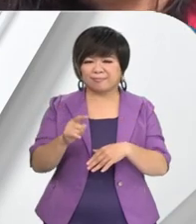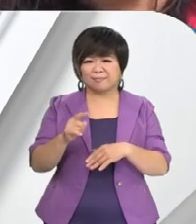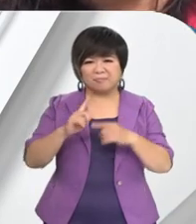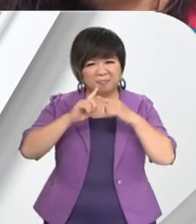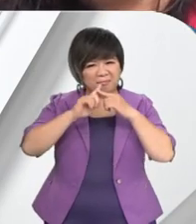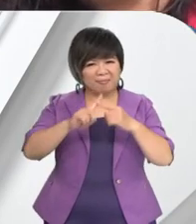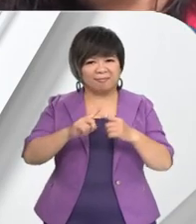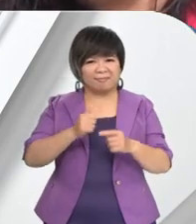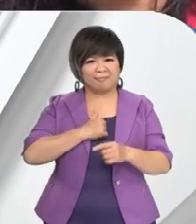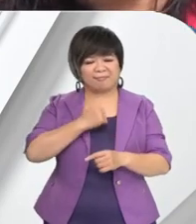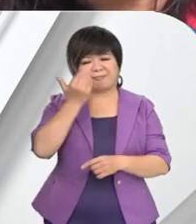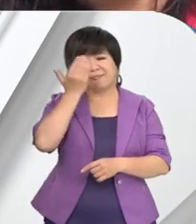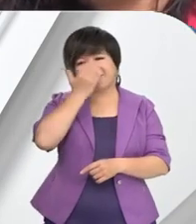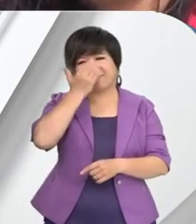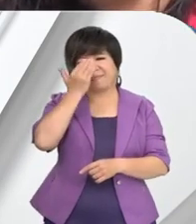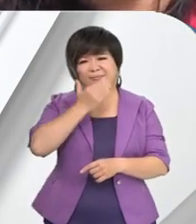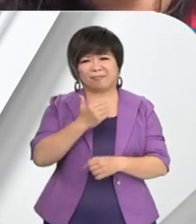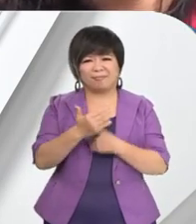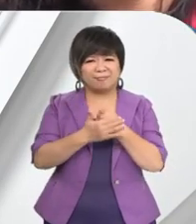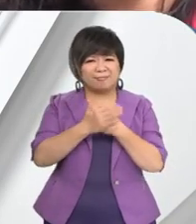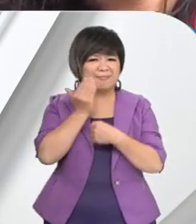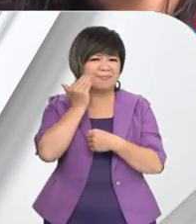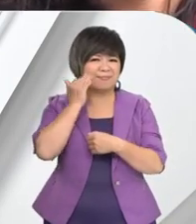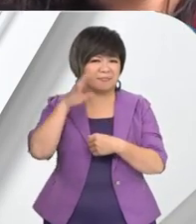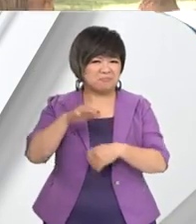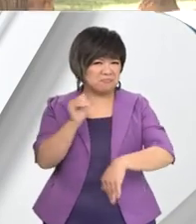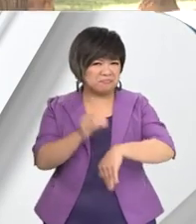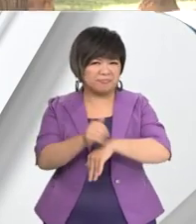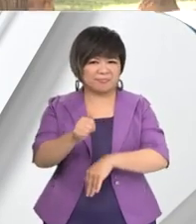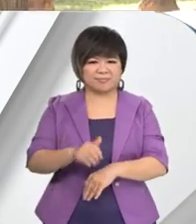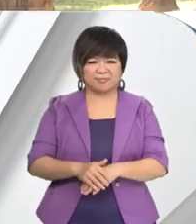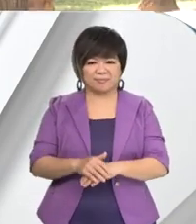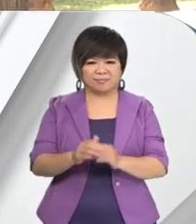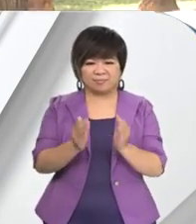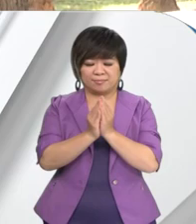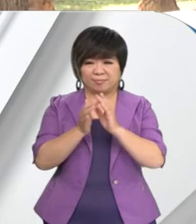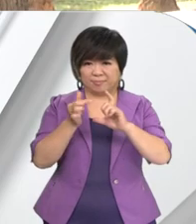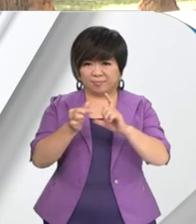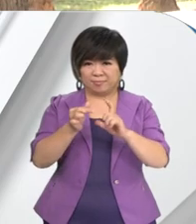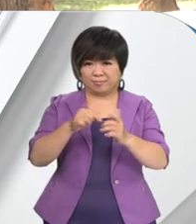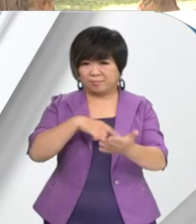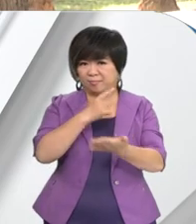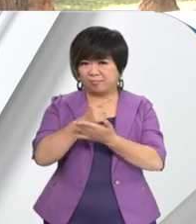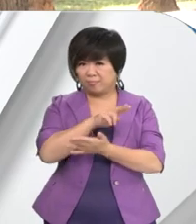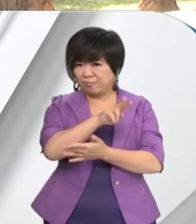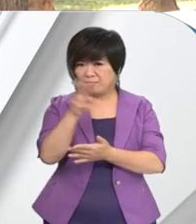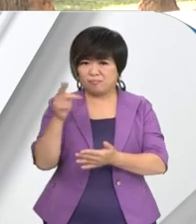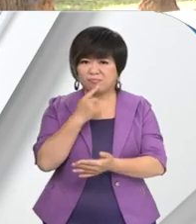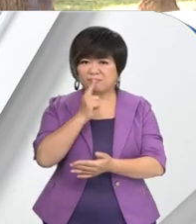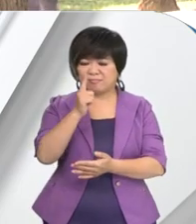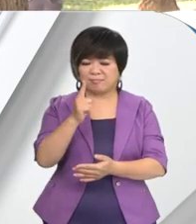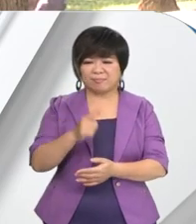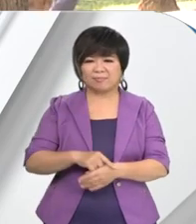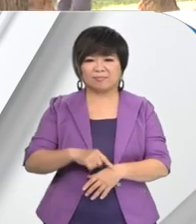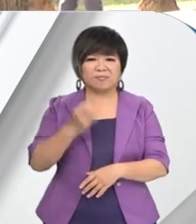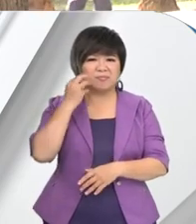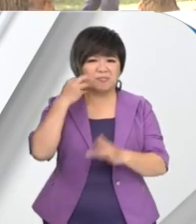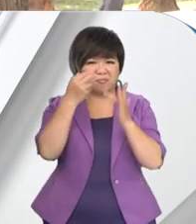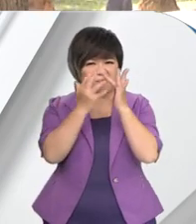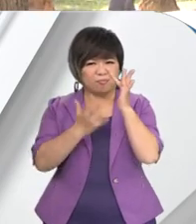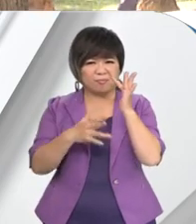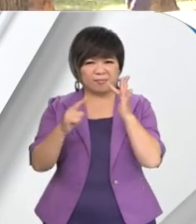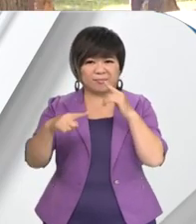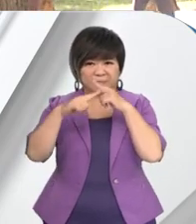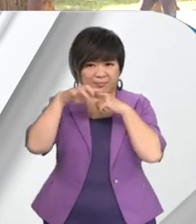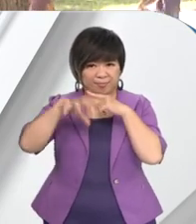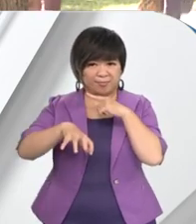的好美，真的一个宝地，真的很棒的一个地方。 全桃园区唯一的一个落羽松的一个秘境，那这边每逢